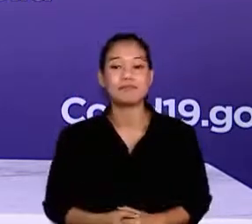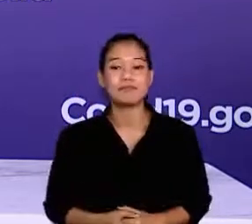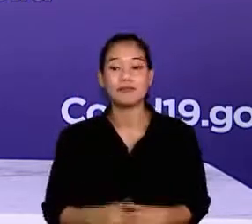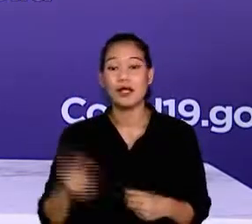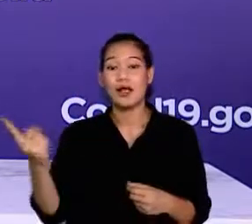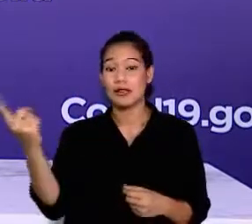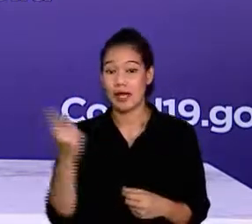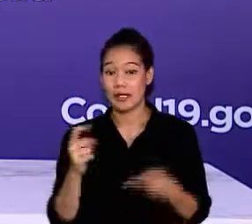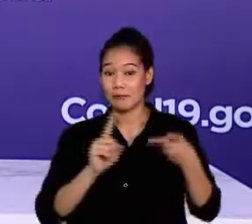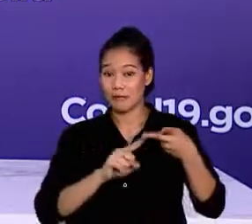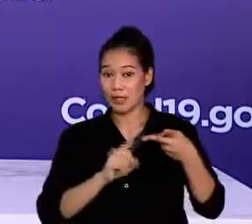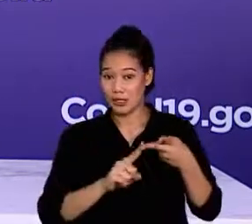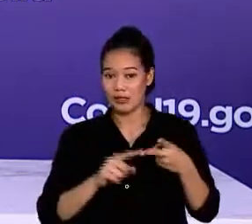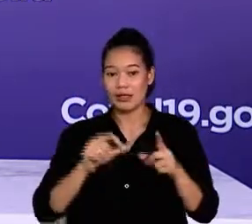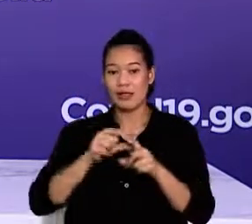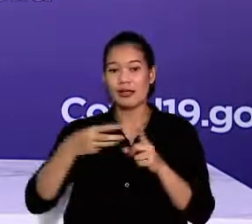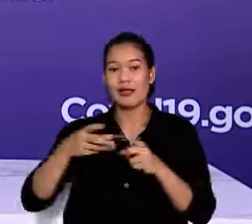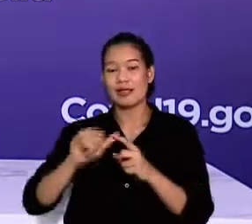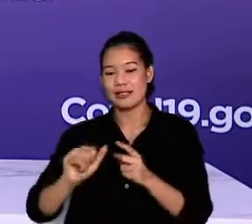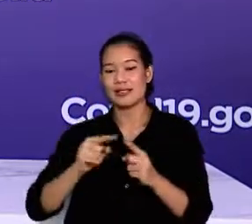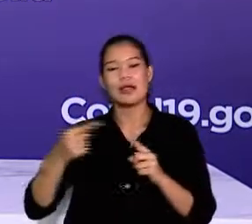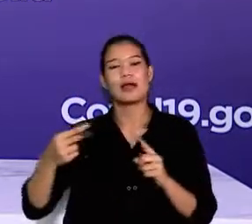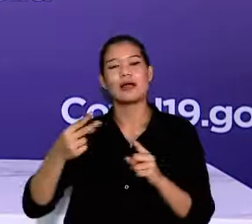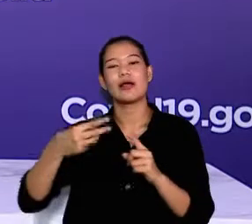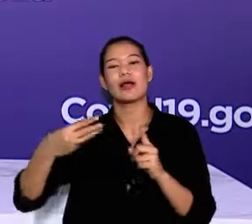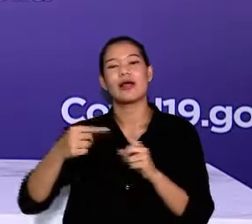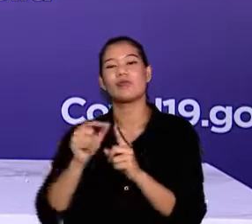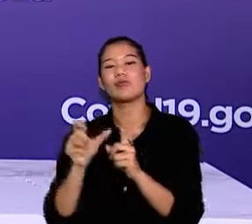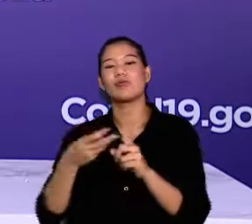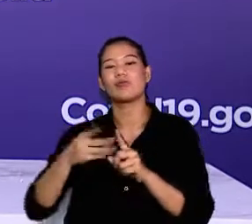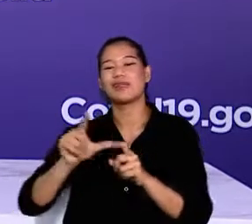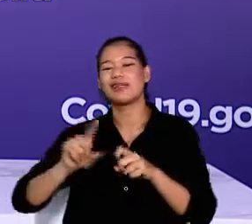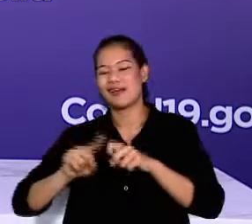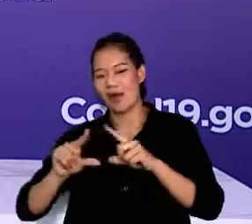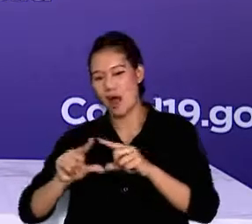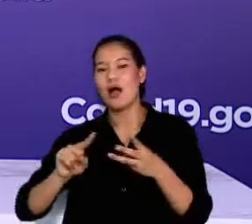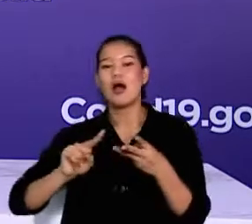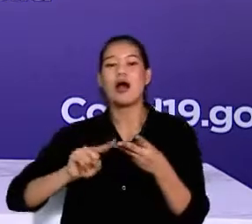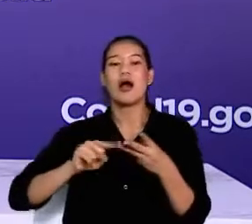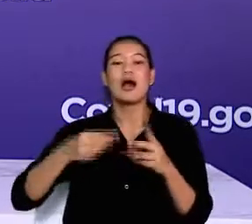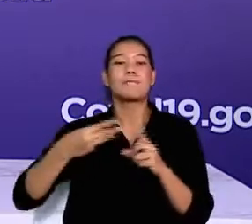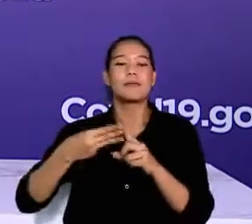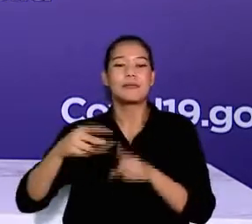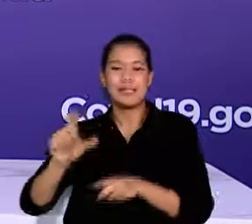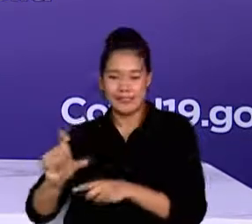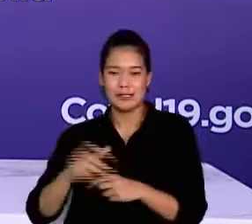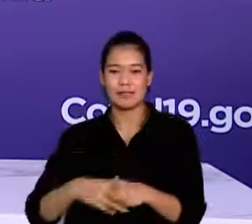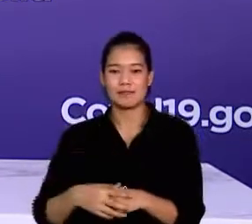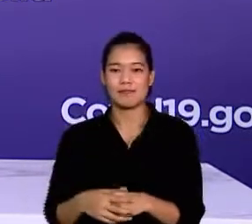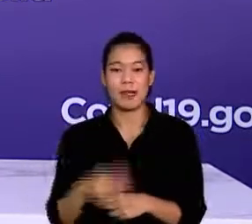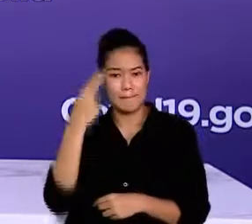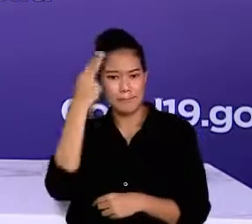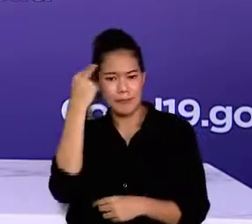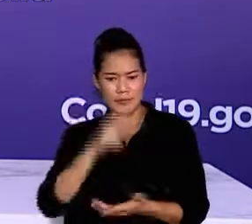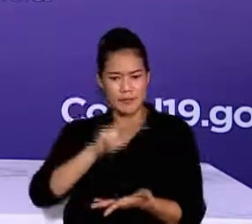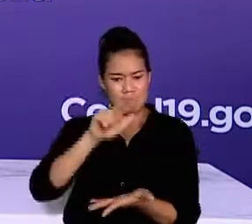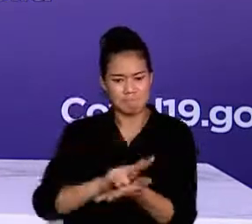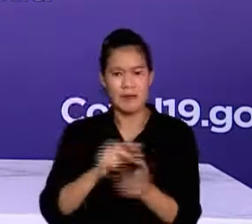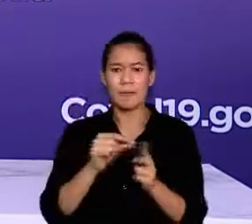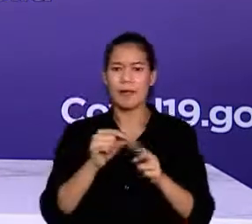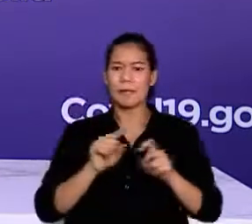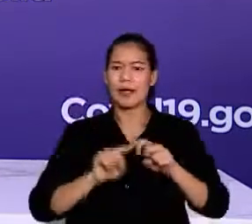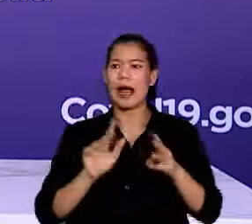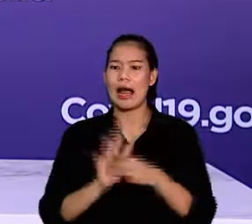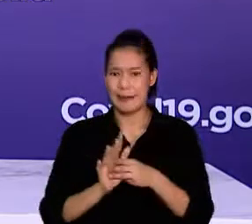pertanyaan berikutnya dari Desi Republika dan raja Eben bbcindonesia pemerintah memutuskan untuk memperpanjang